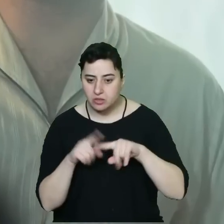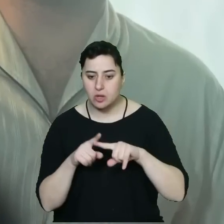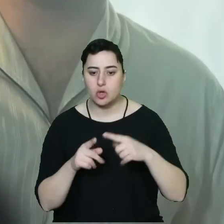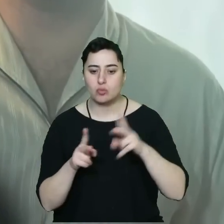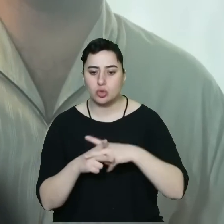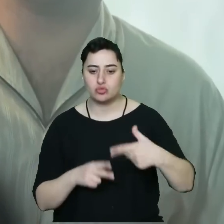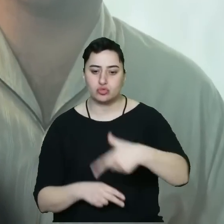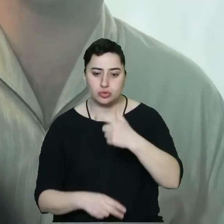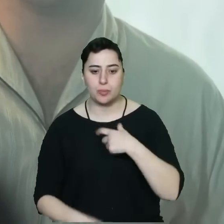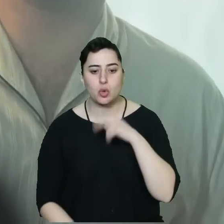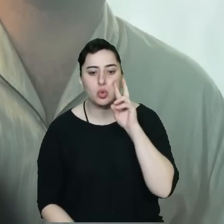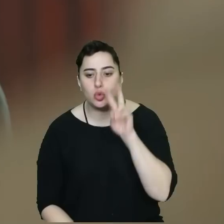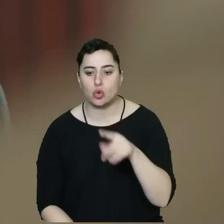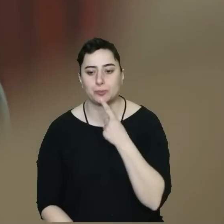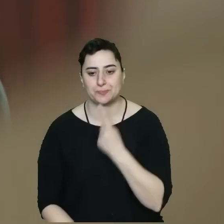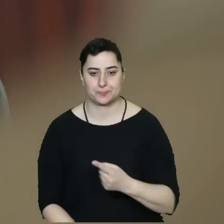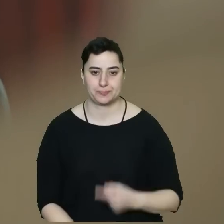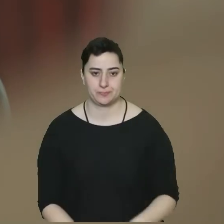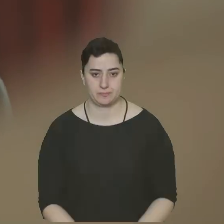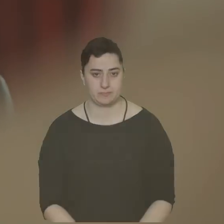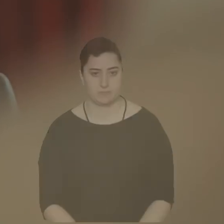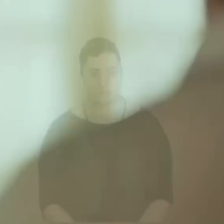polisi vururken gördüm diyeyim ben sana.